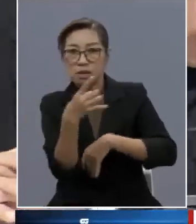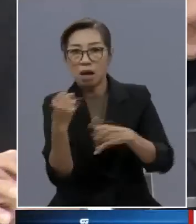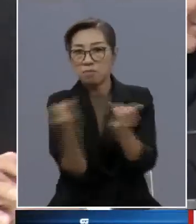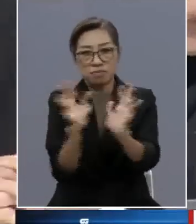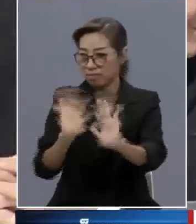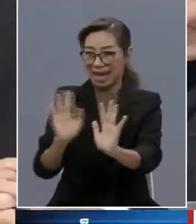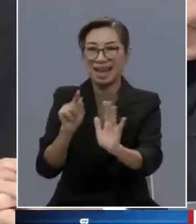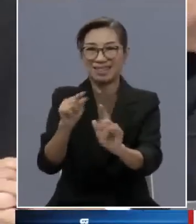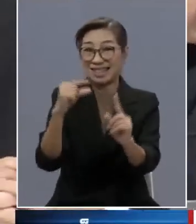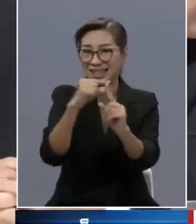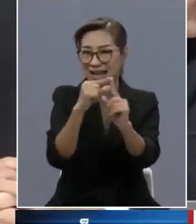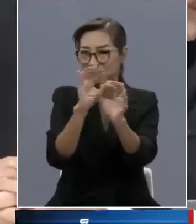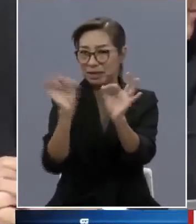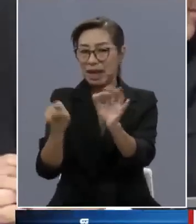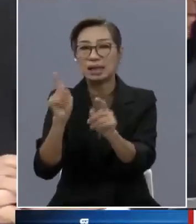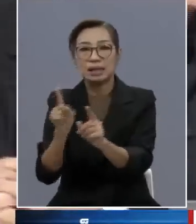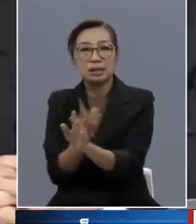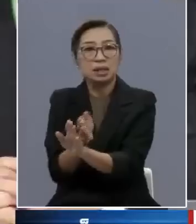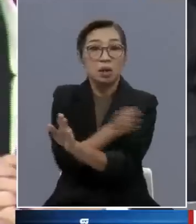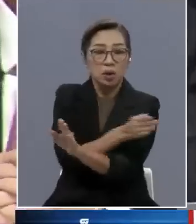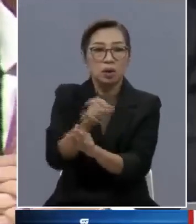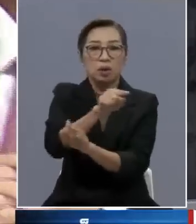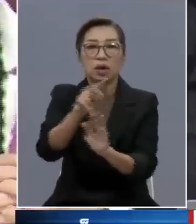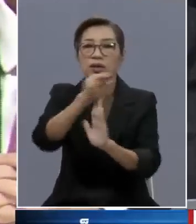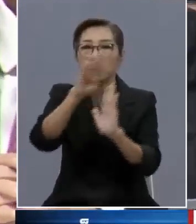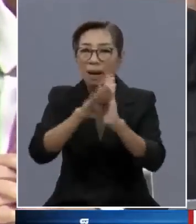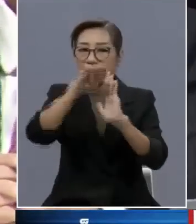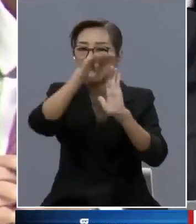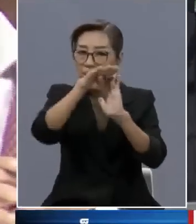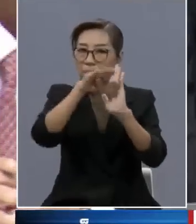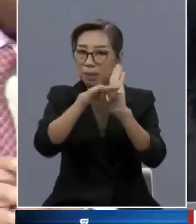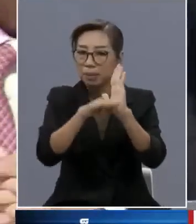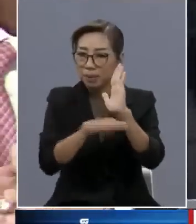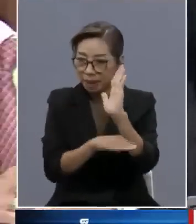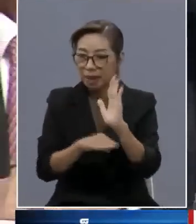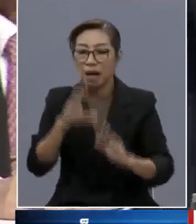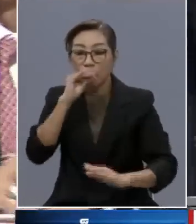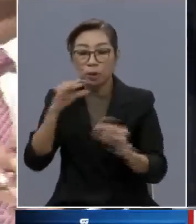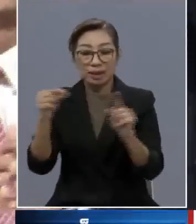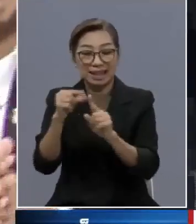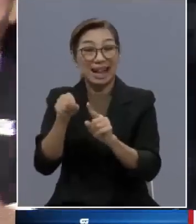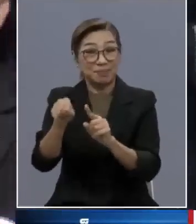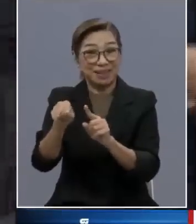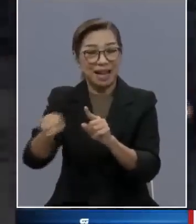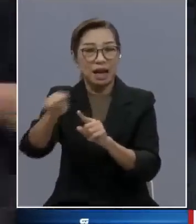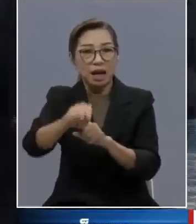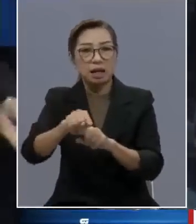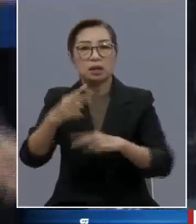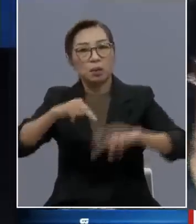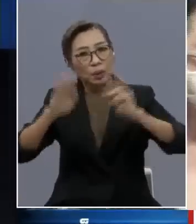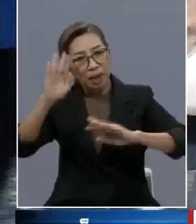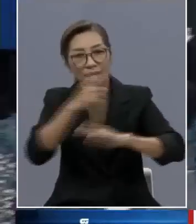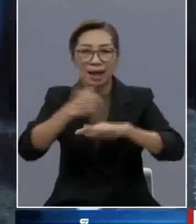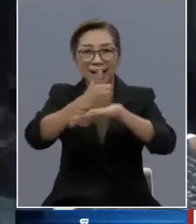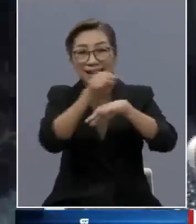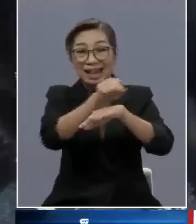าก็บอกว่าไอ้คำเกริ่นก่อนเข้าไปในข้อต่างๆนี่แหละที่เป็นเหมือนการลดกระแสต้านของบางฝ่ายที่ยังมองว่ารัฐบ